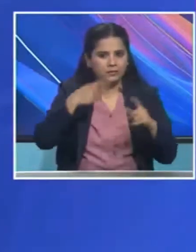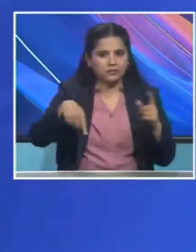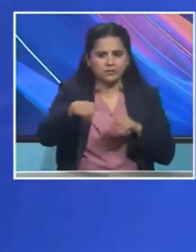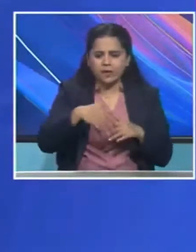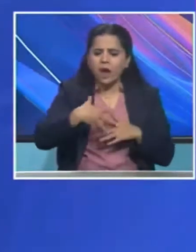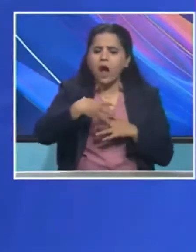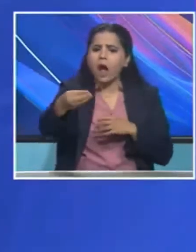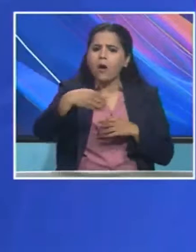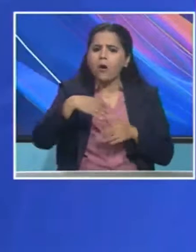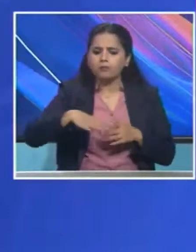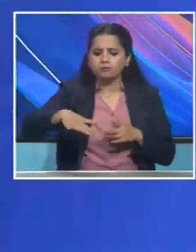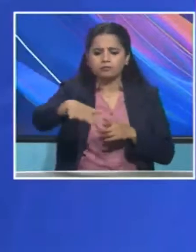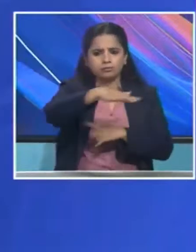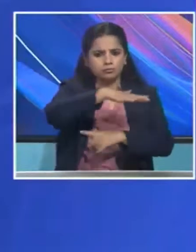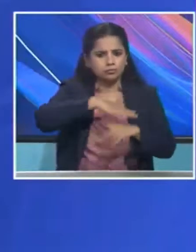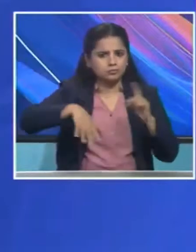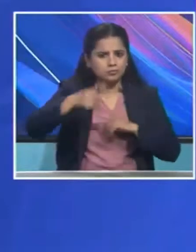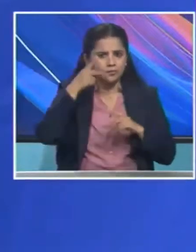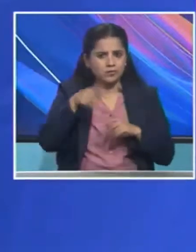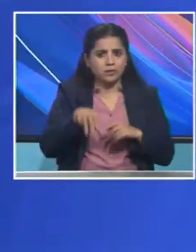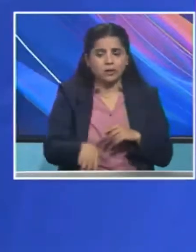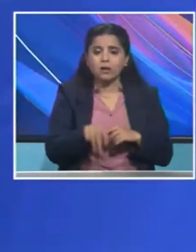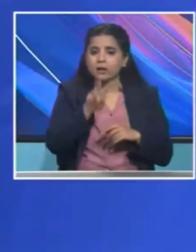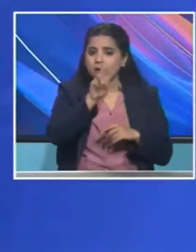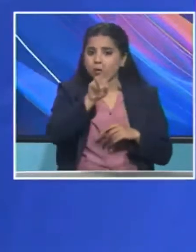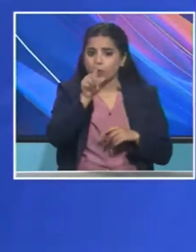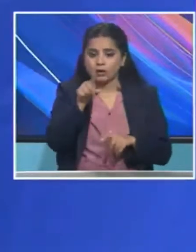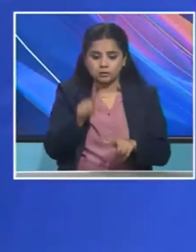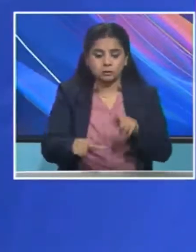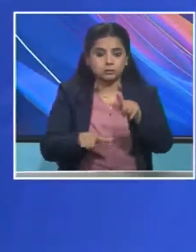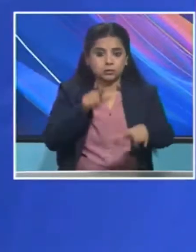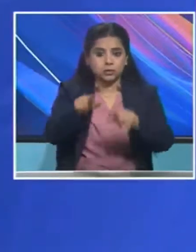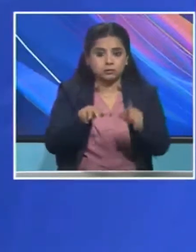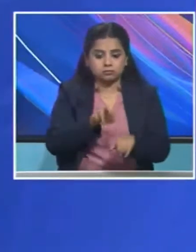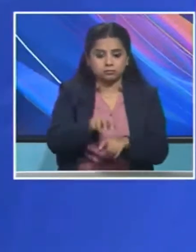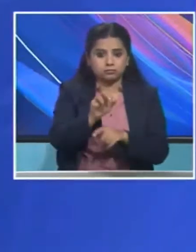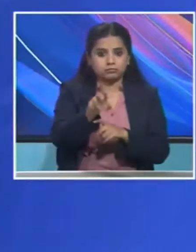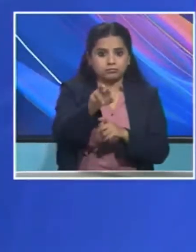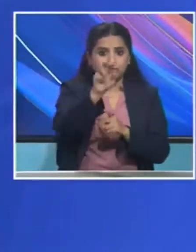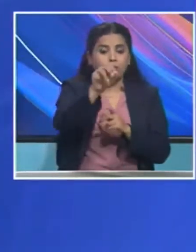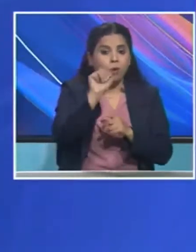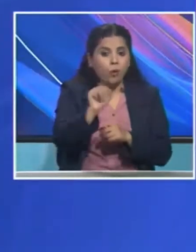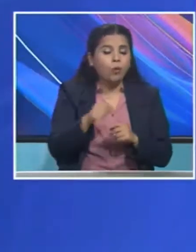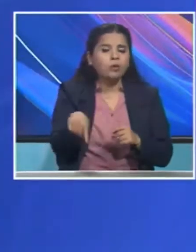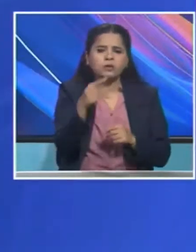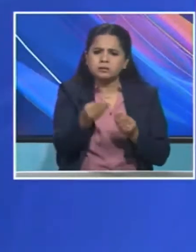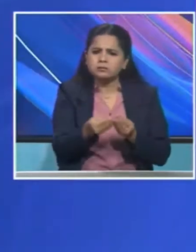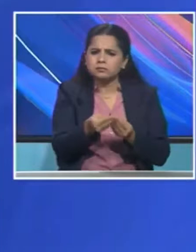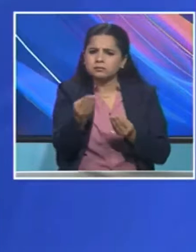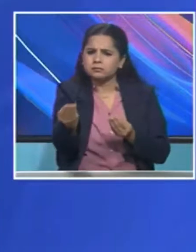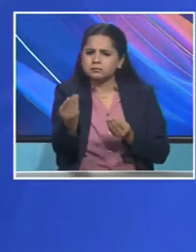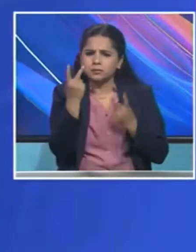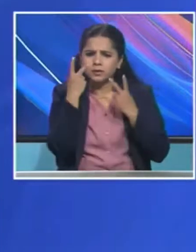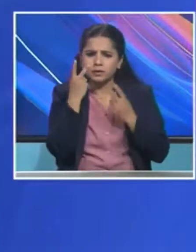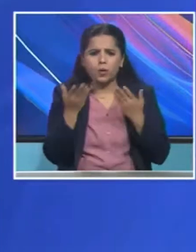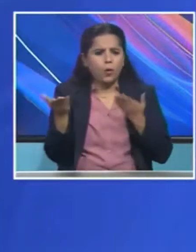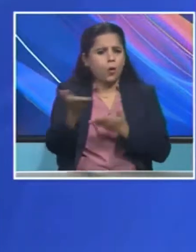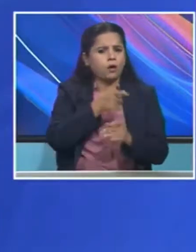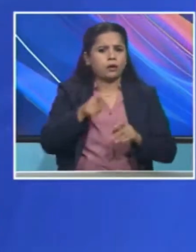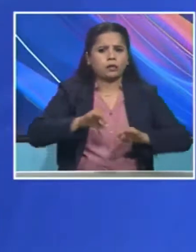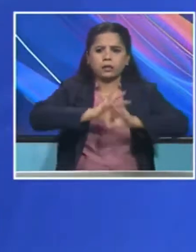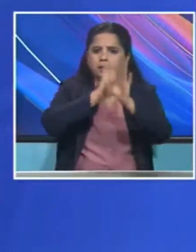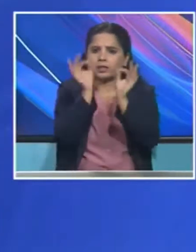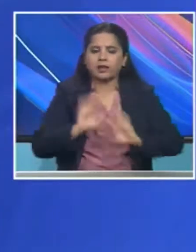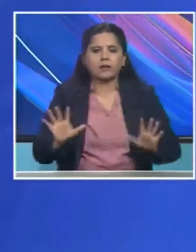जिसकी 31 सीढ़ियां और उसके बाद ये यहां पर सभी तैयारियां